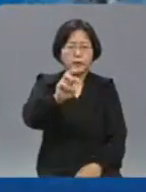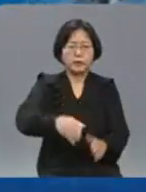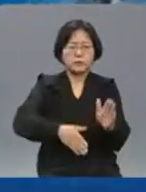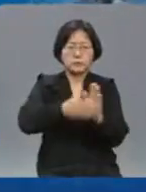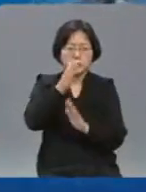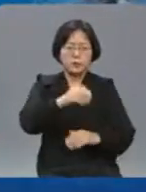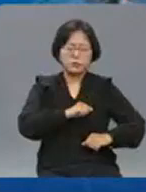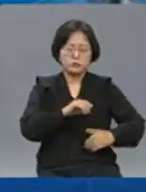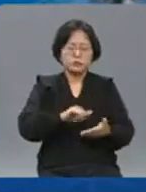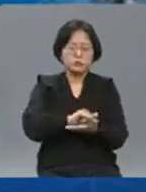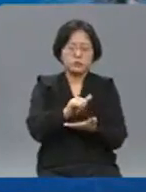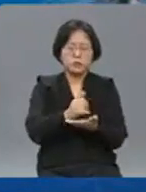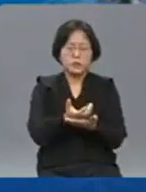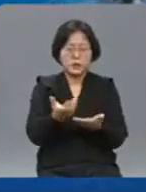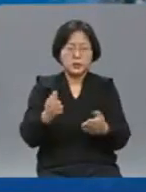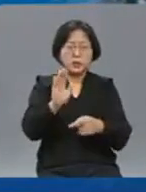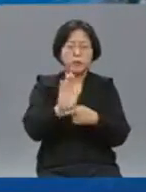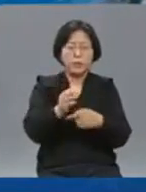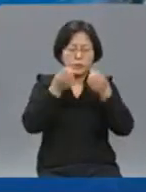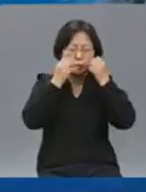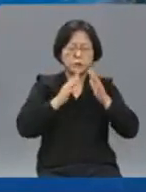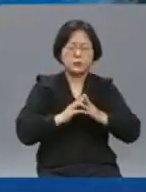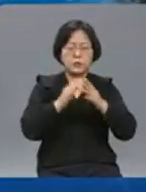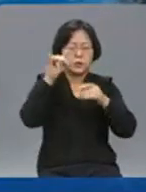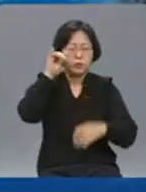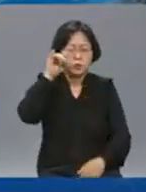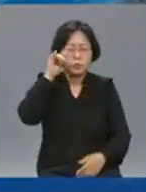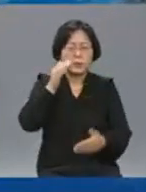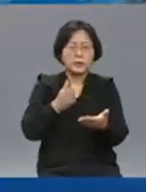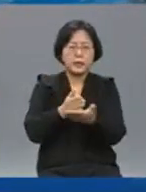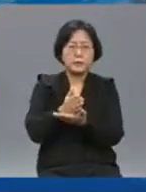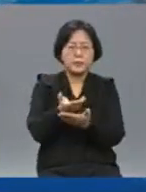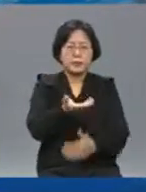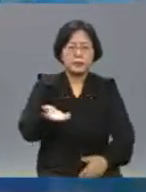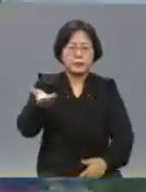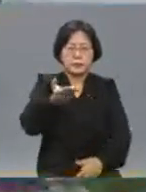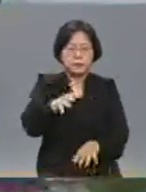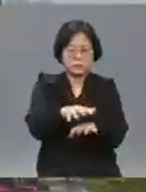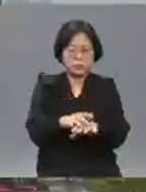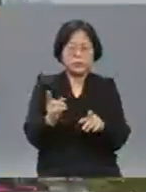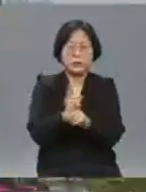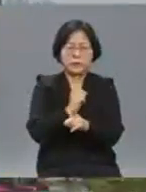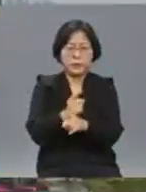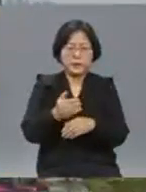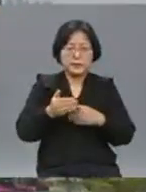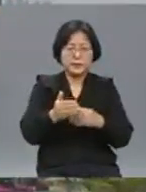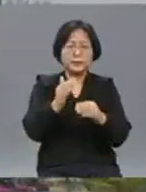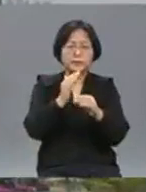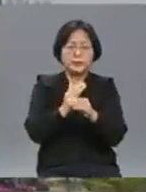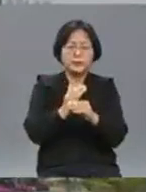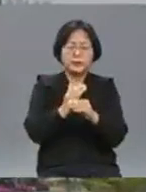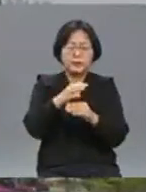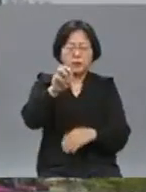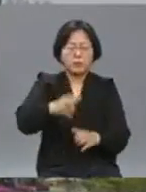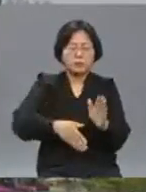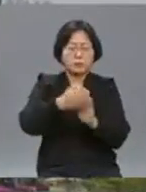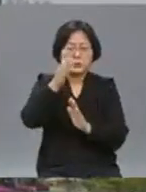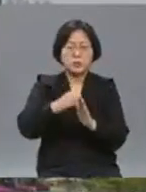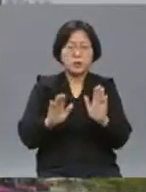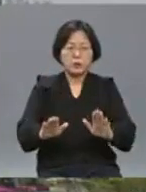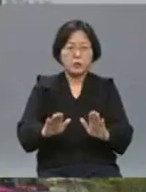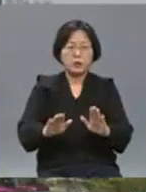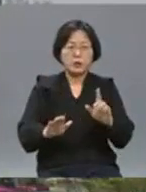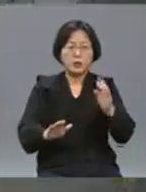광주시가 군공항 이전 본부를 신설하고 인공지능 담당 부서를 격상하는 조직 개편을 추진합니다. 광주시는